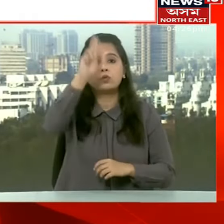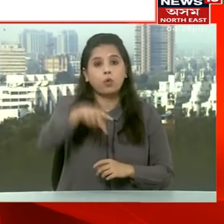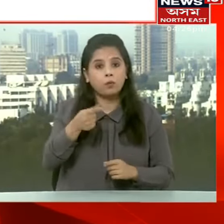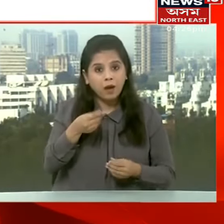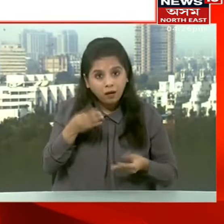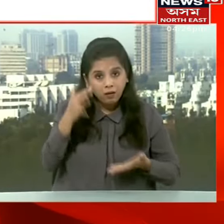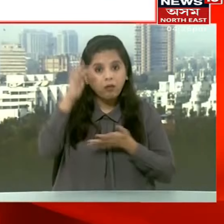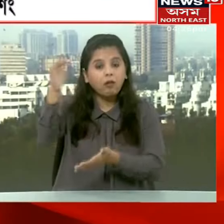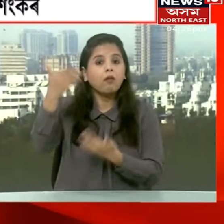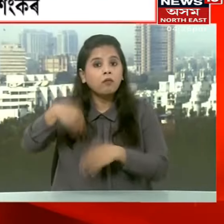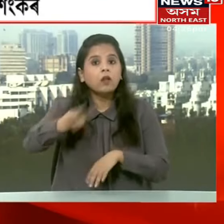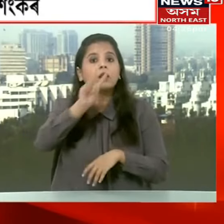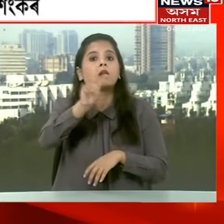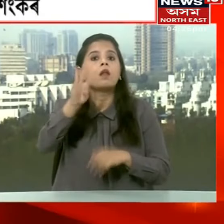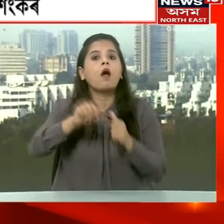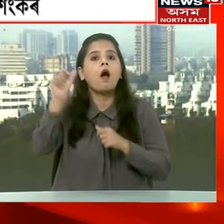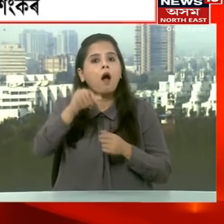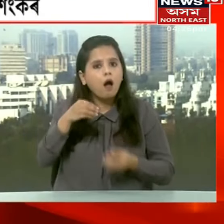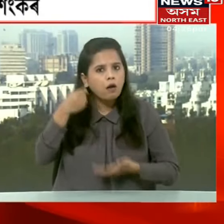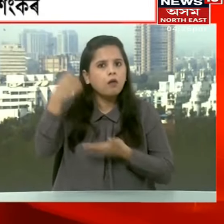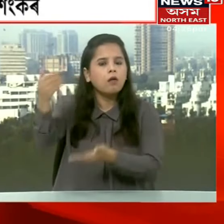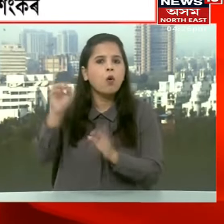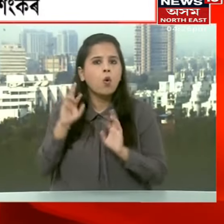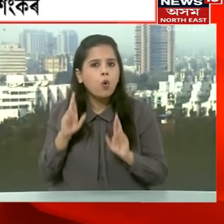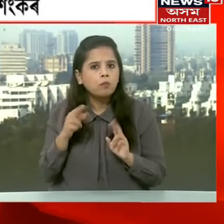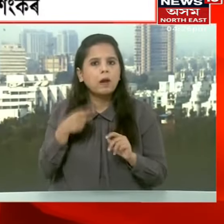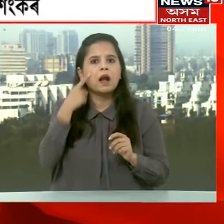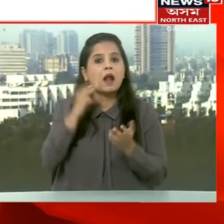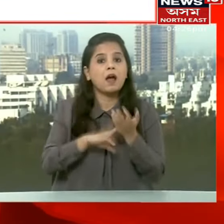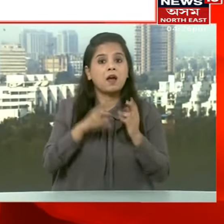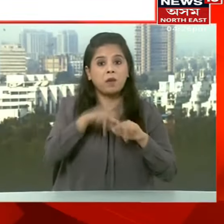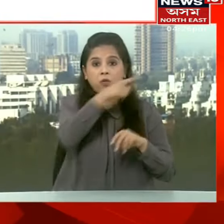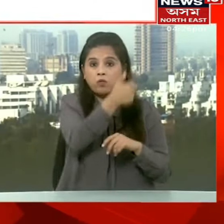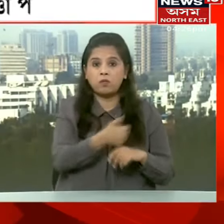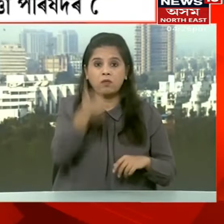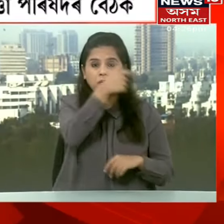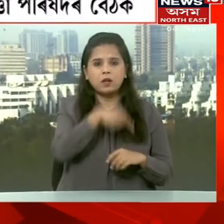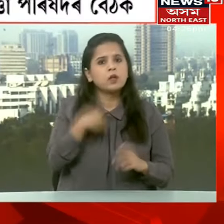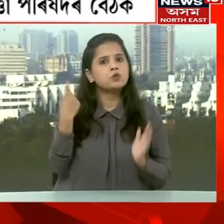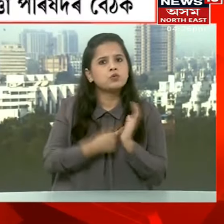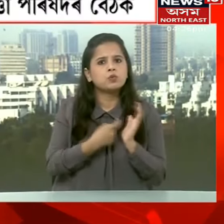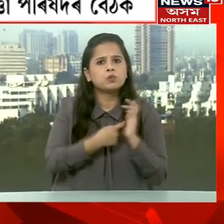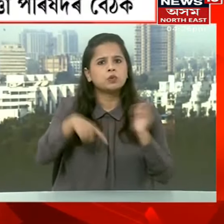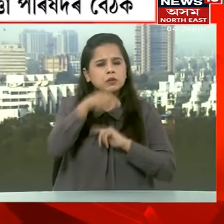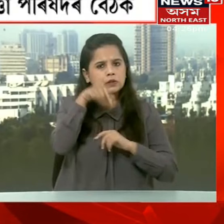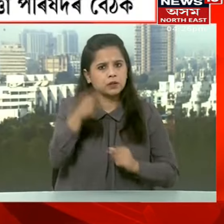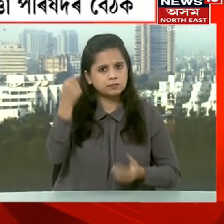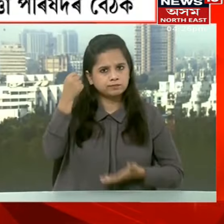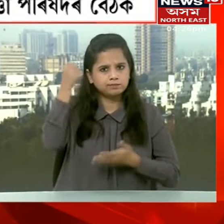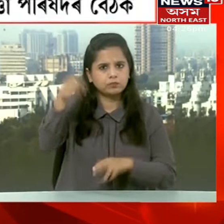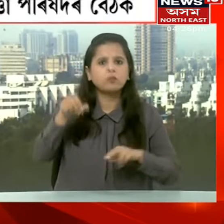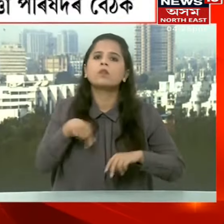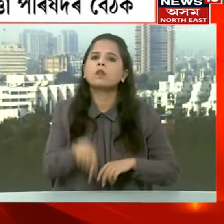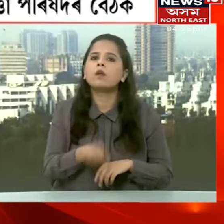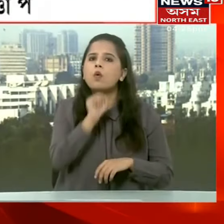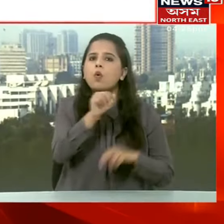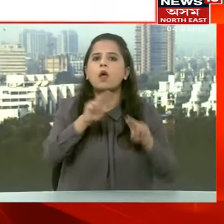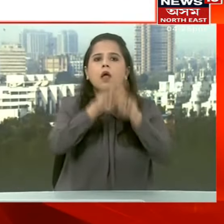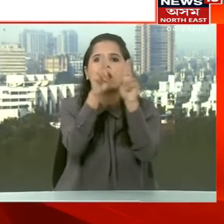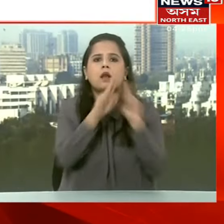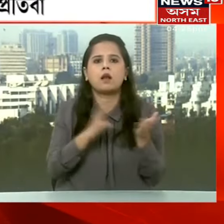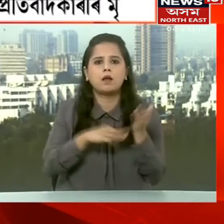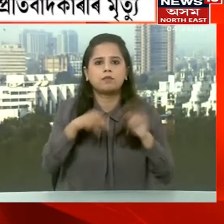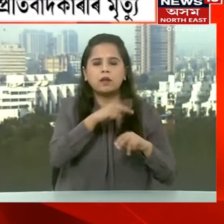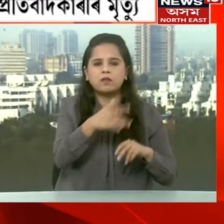अगस्त को अफगानिस्तान पहुंचने थे। IMF के प्रवक्ता के अनुसार नियम यही है और कोष अंतर्राष्ट्रीय समुदाय के रुख के